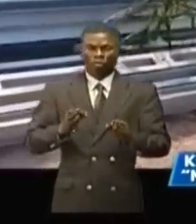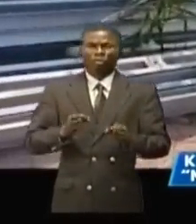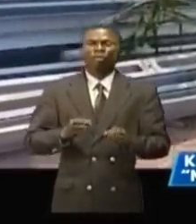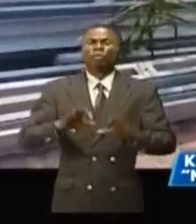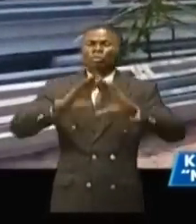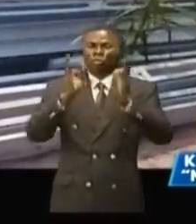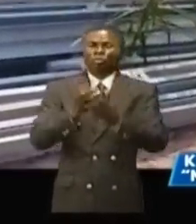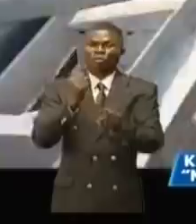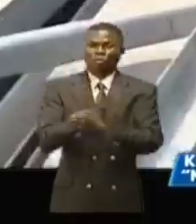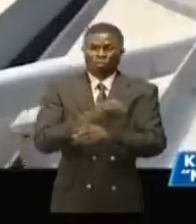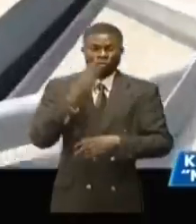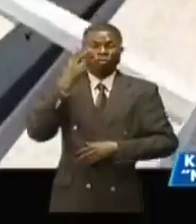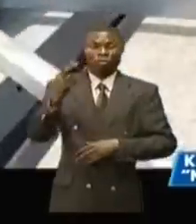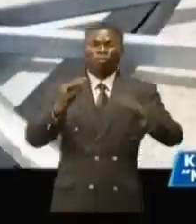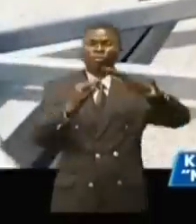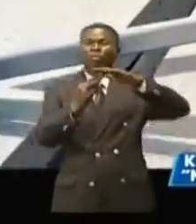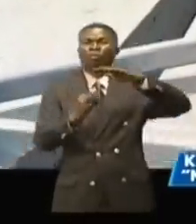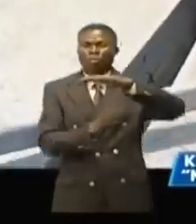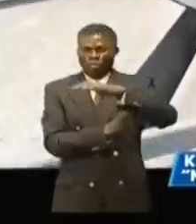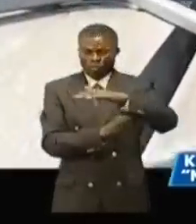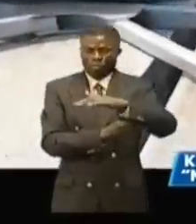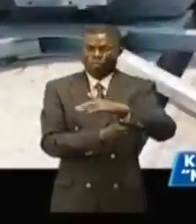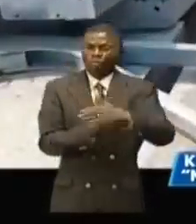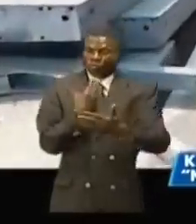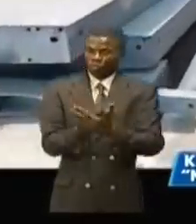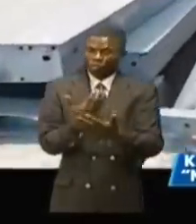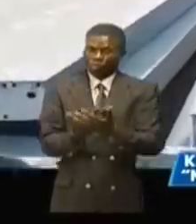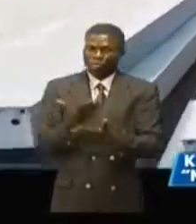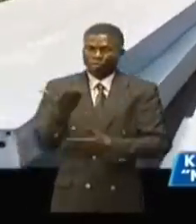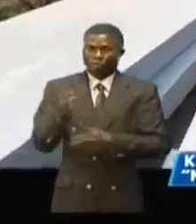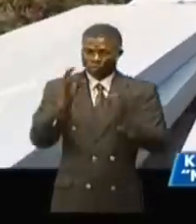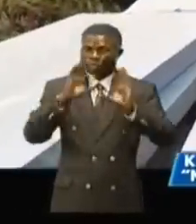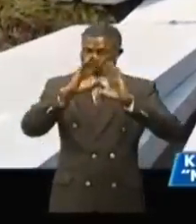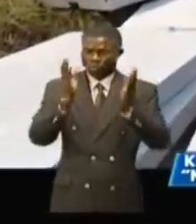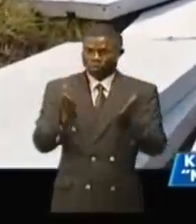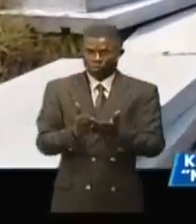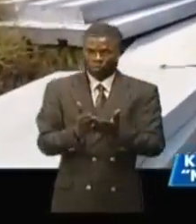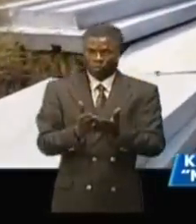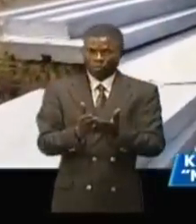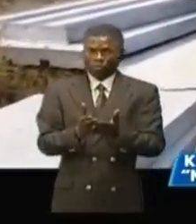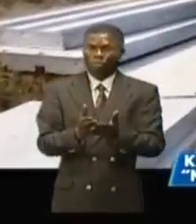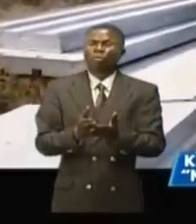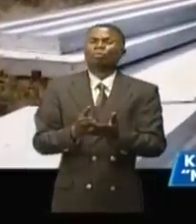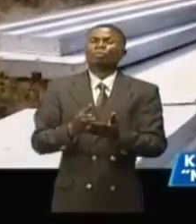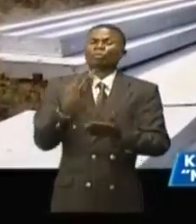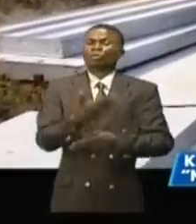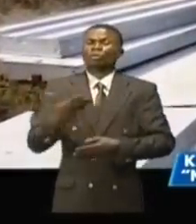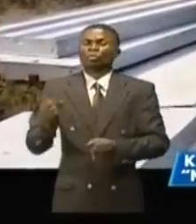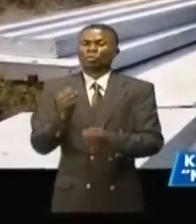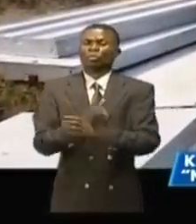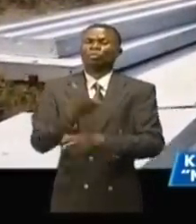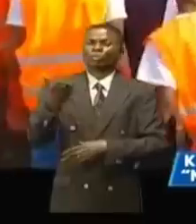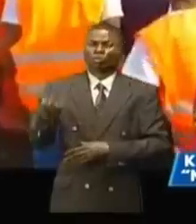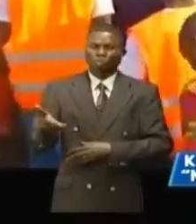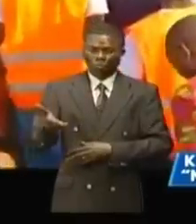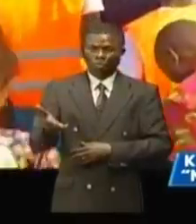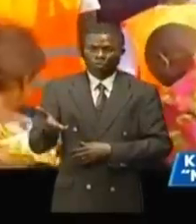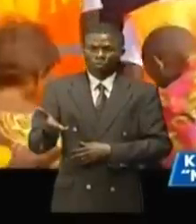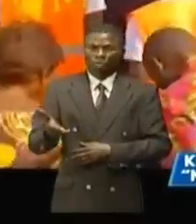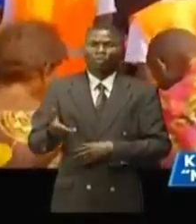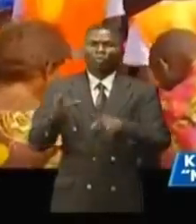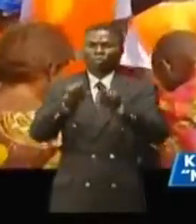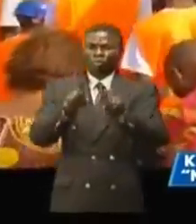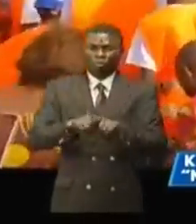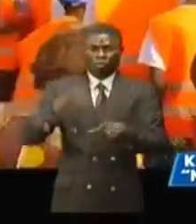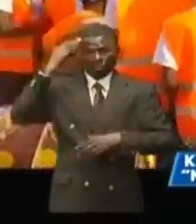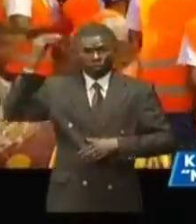planté pour voir ce pont jeté dans les délais prévus, car tout l'arsenal est déjà déployé sur le terrain. Et